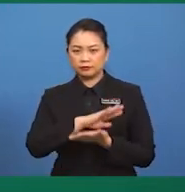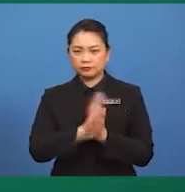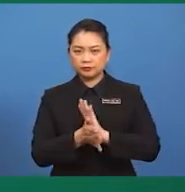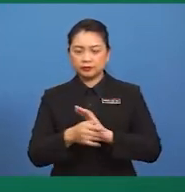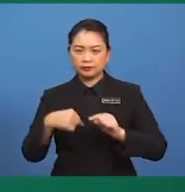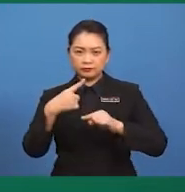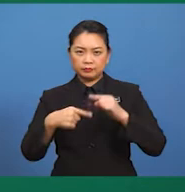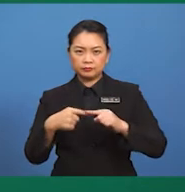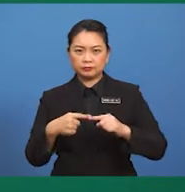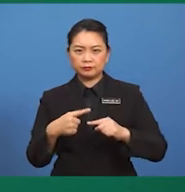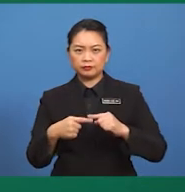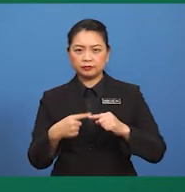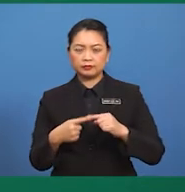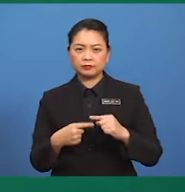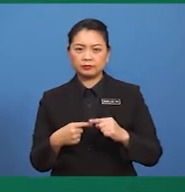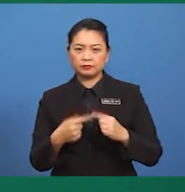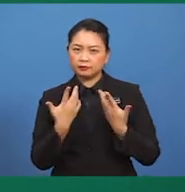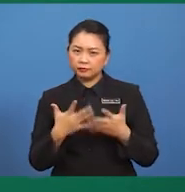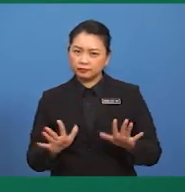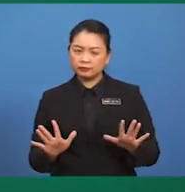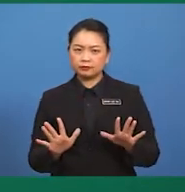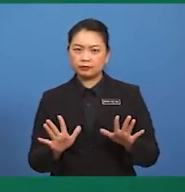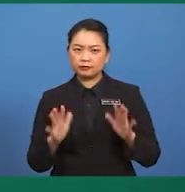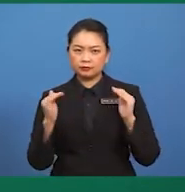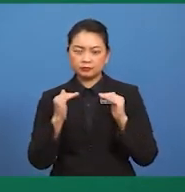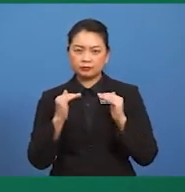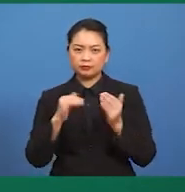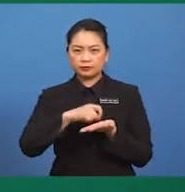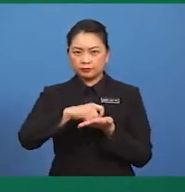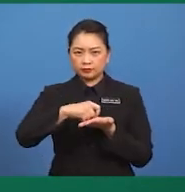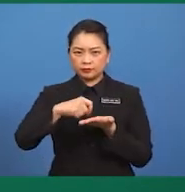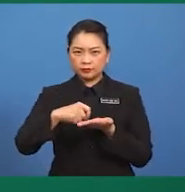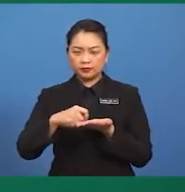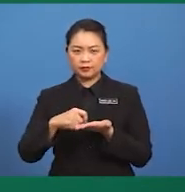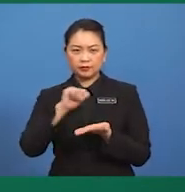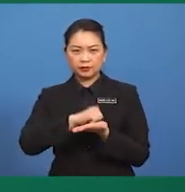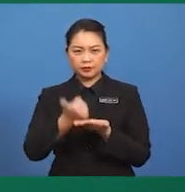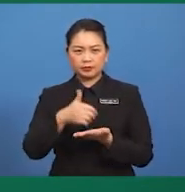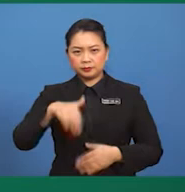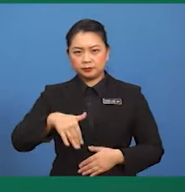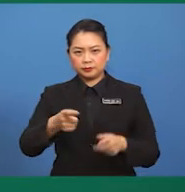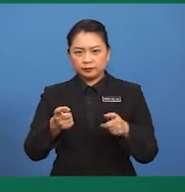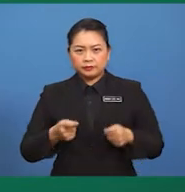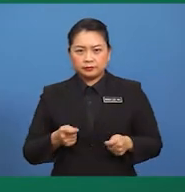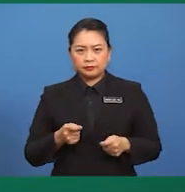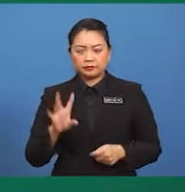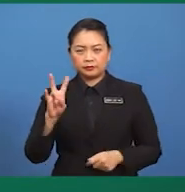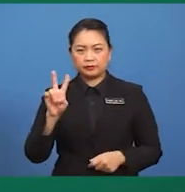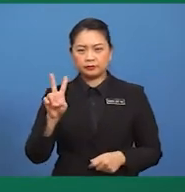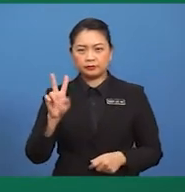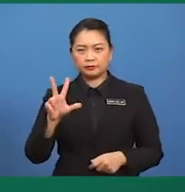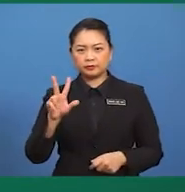Jadi, apabila kita sediakan imbangan duga terselaras, kita catat akaun belum terima debit